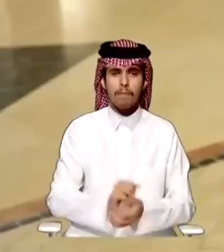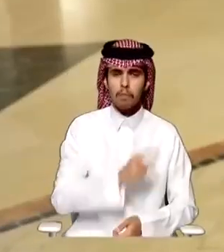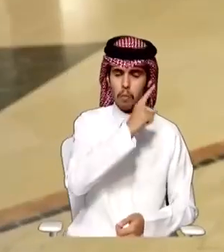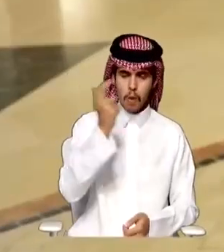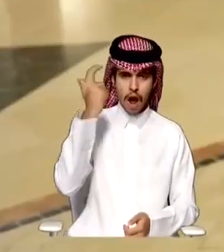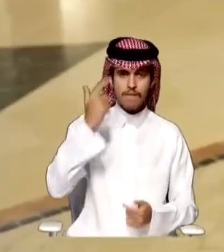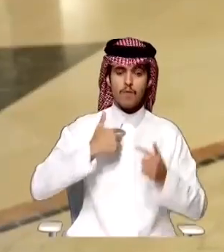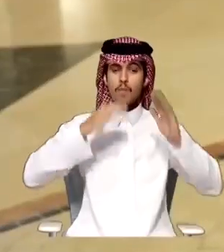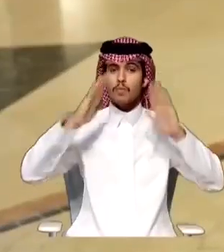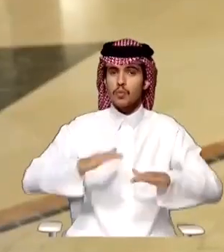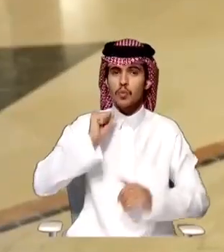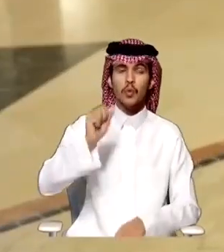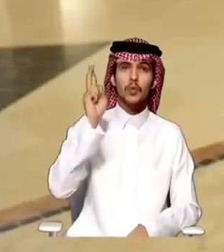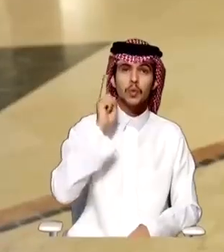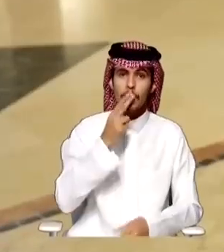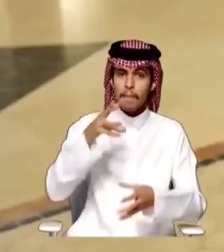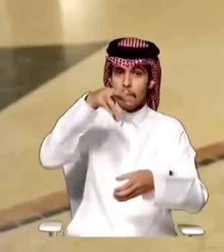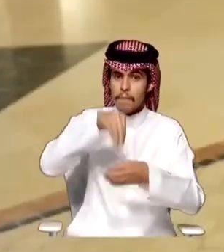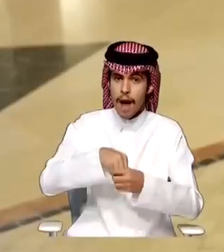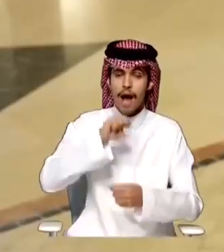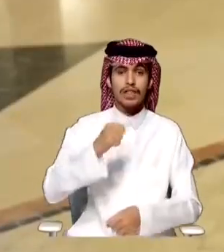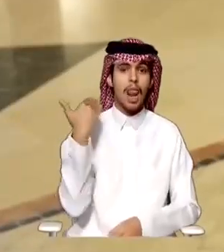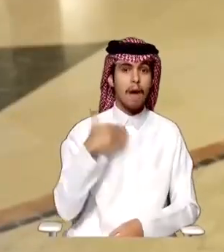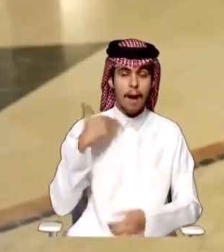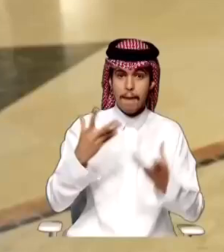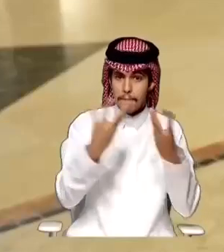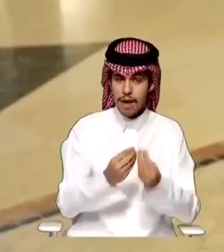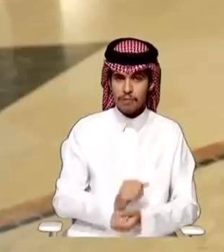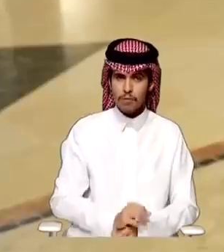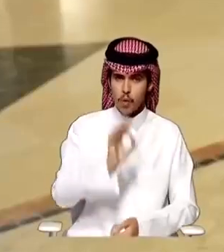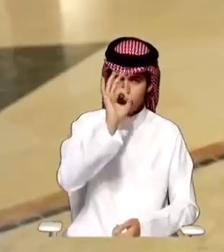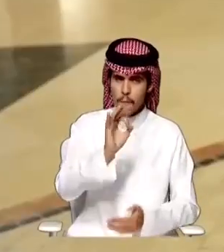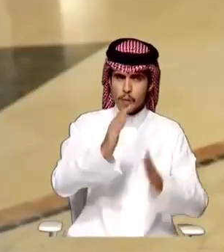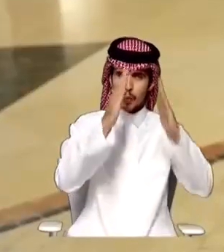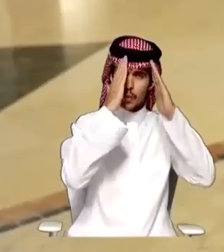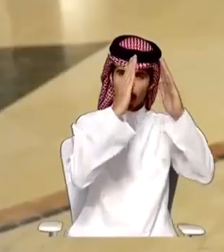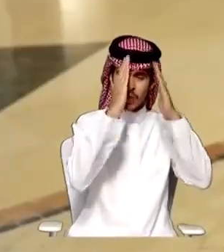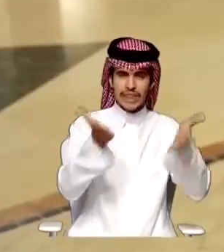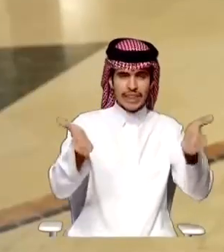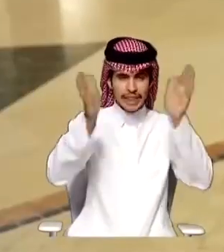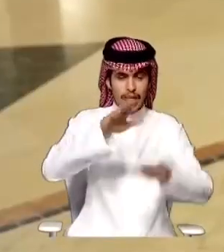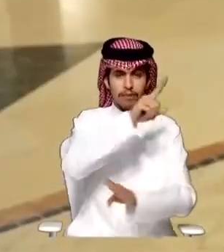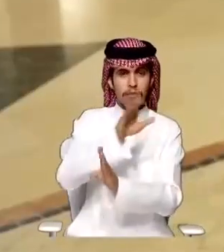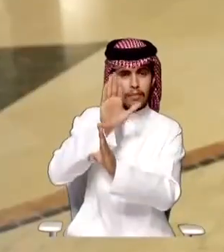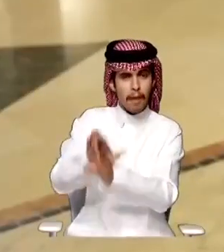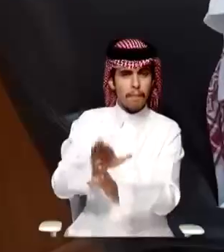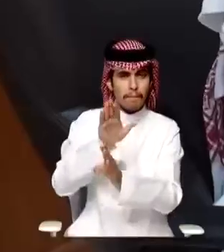فئه الصم ضمن منسوبي الاماره نحن نشكره حقيقه جزيل الشكر لدعمه الدائم